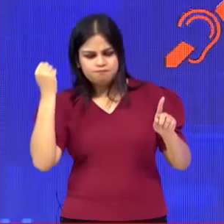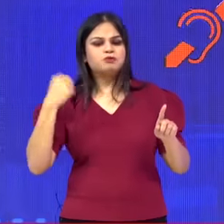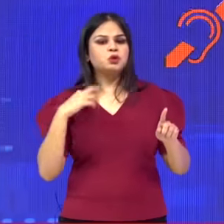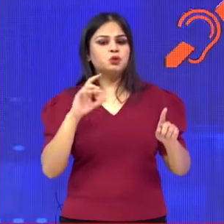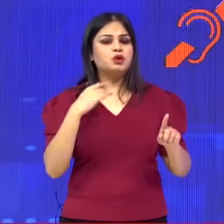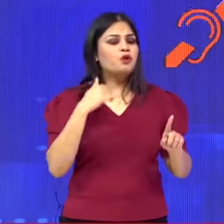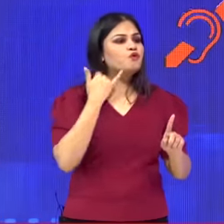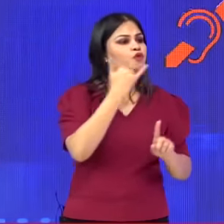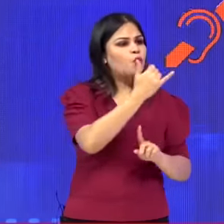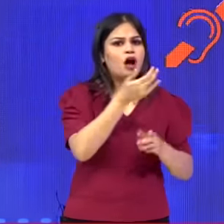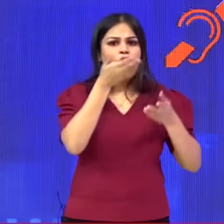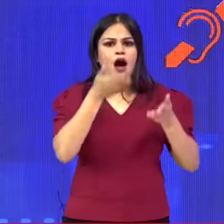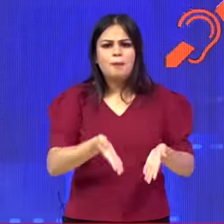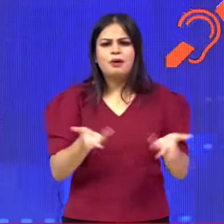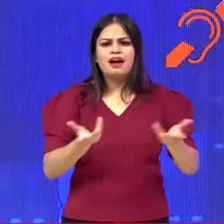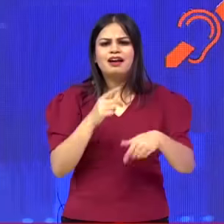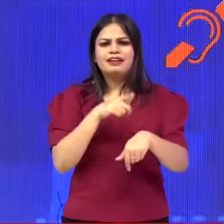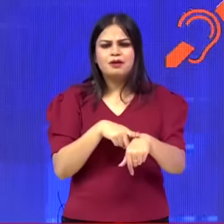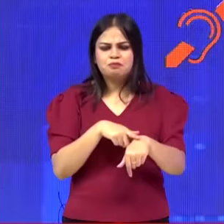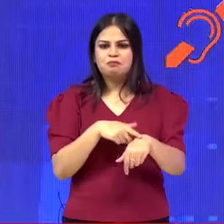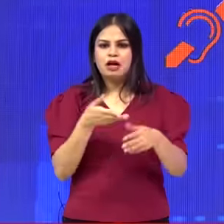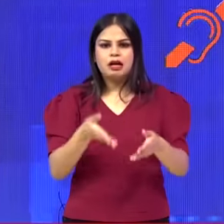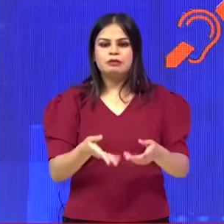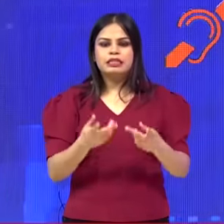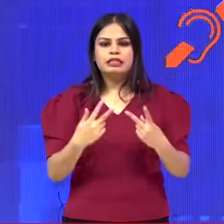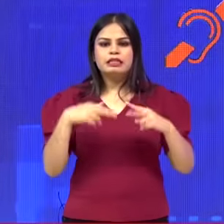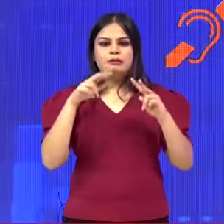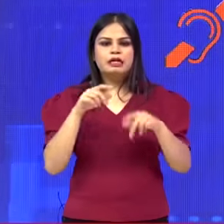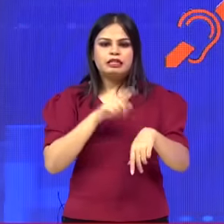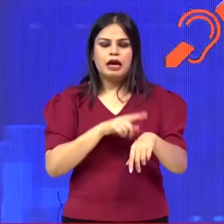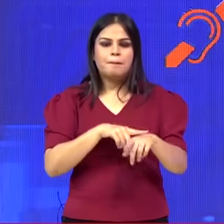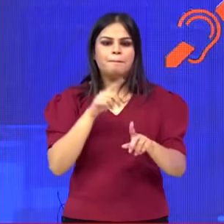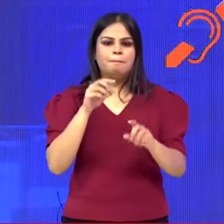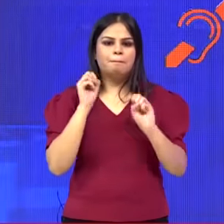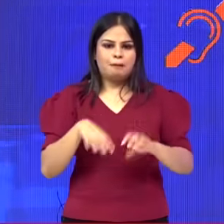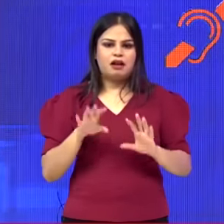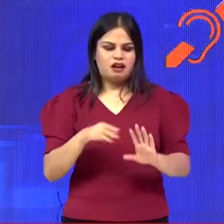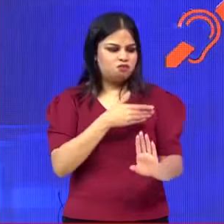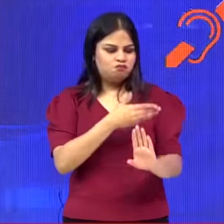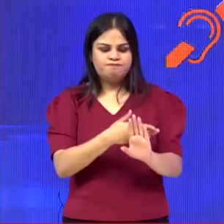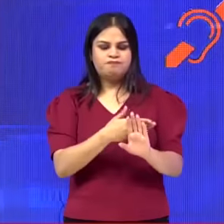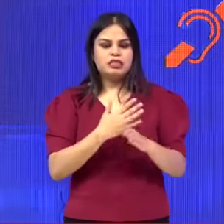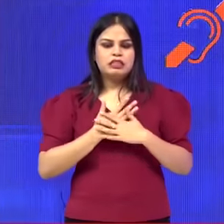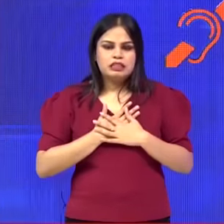कर लेता हूँ। हाल ही में वो एक बहुत ही एक बुरे टाइम वक्त से गुजरे हैं